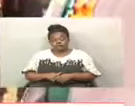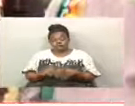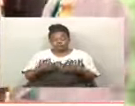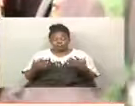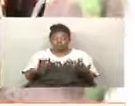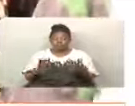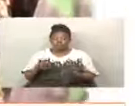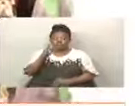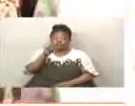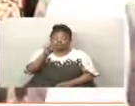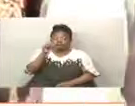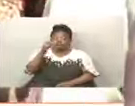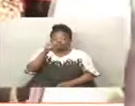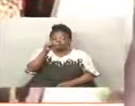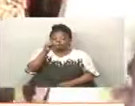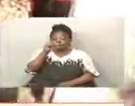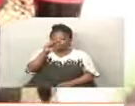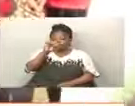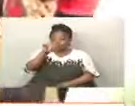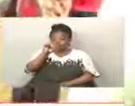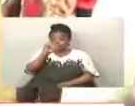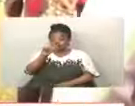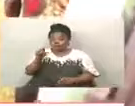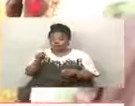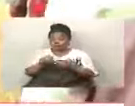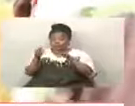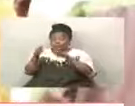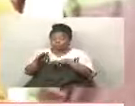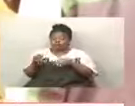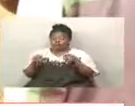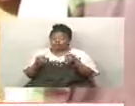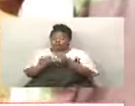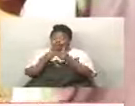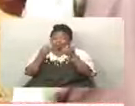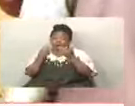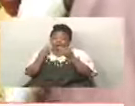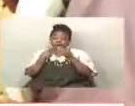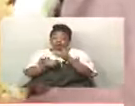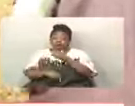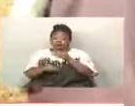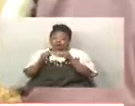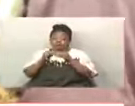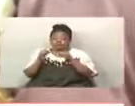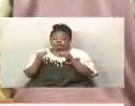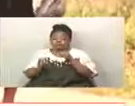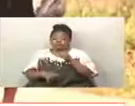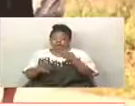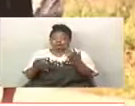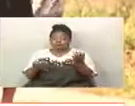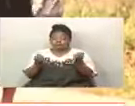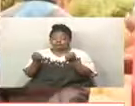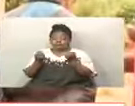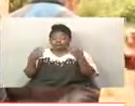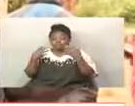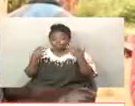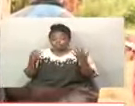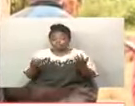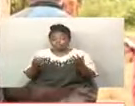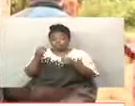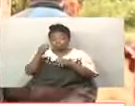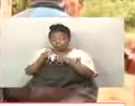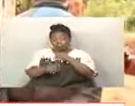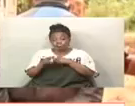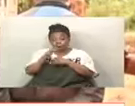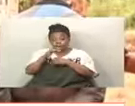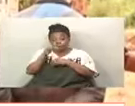Rajab Kabagambe nga ekitaawe wa Isma Kabagambe naye afiridde mu kabenje kano ategeeza nti mutabani we abadde mufuzi wa lukululana era nti yakomye